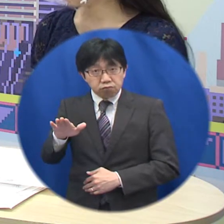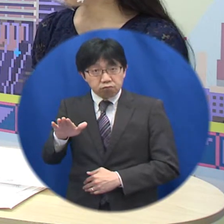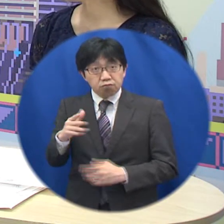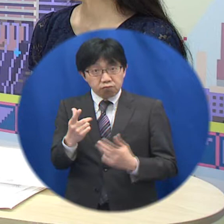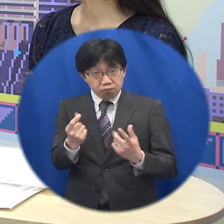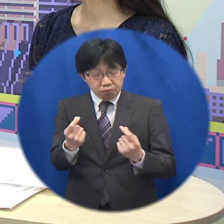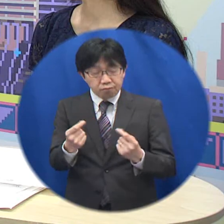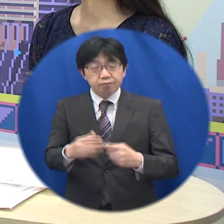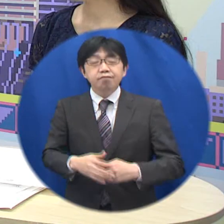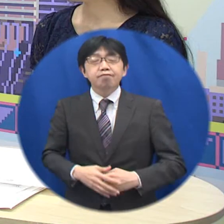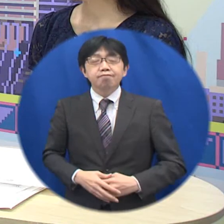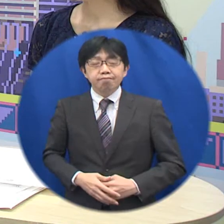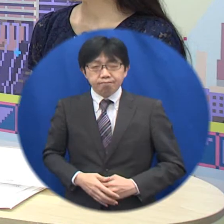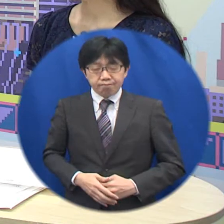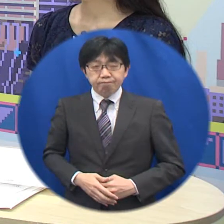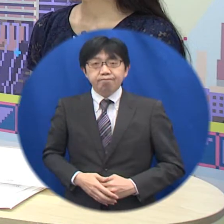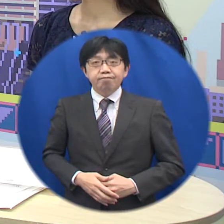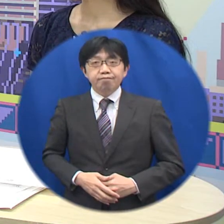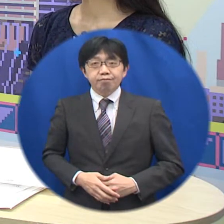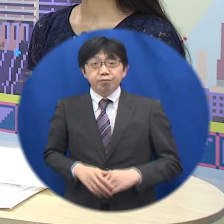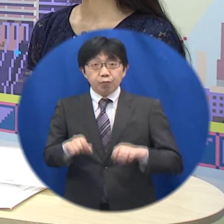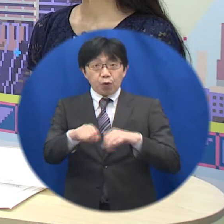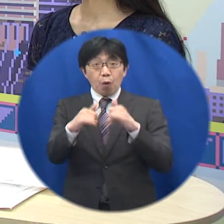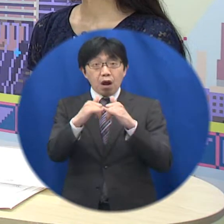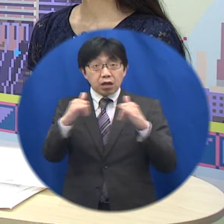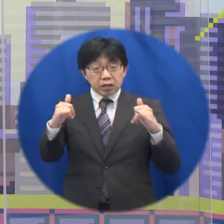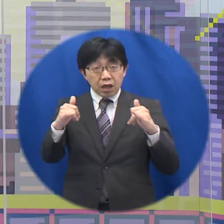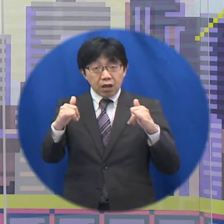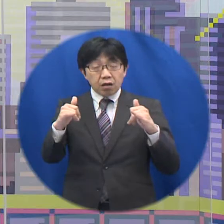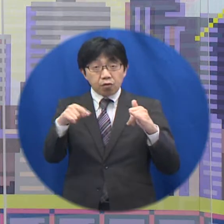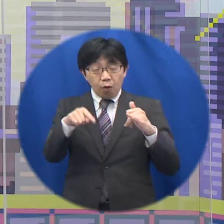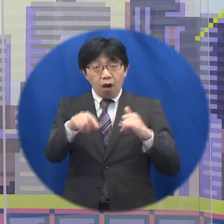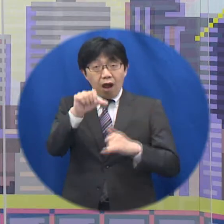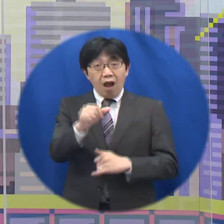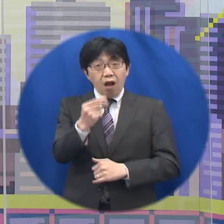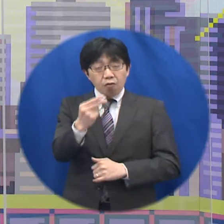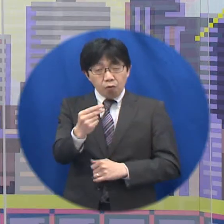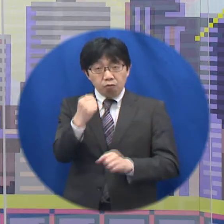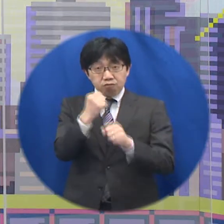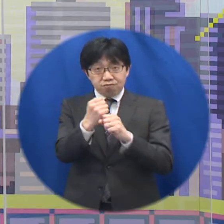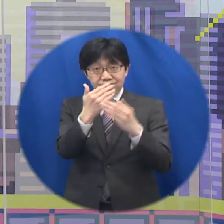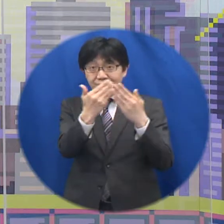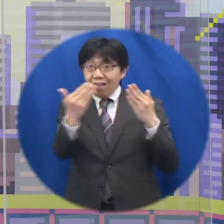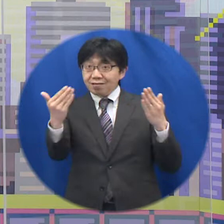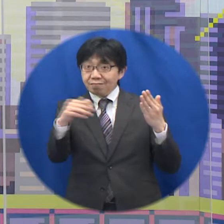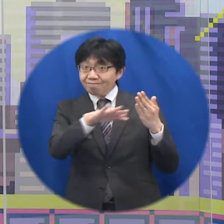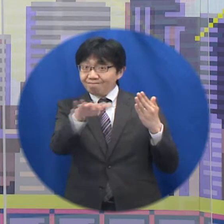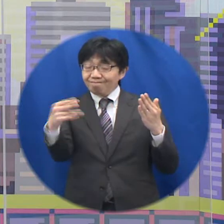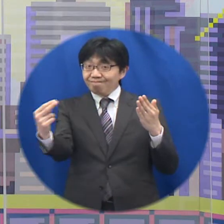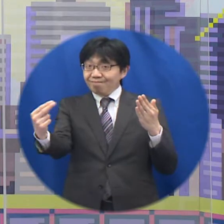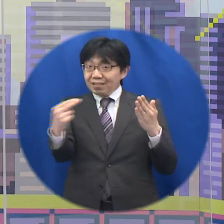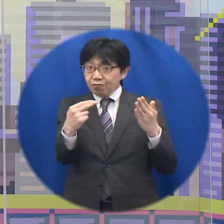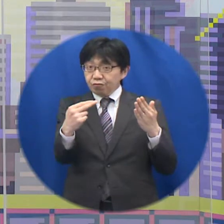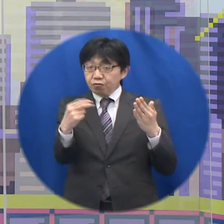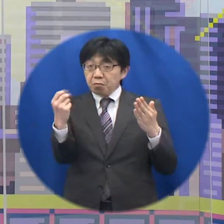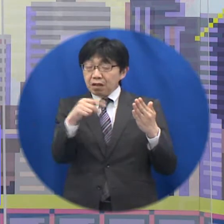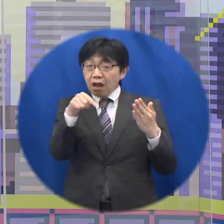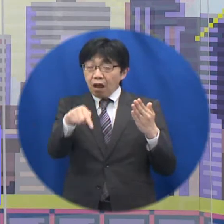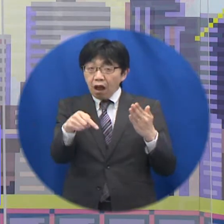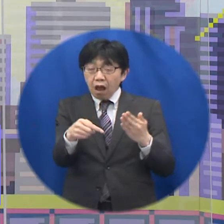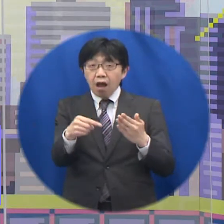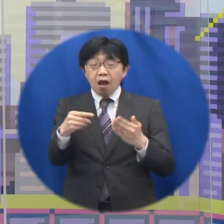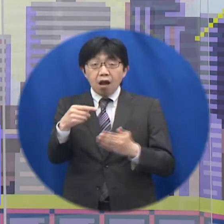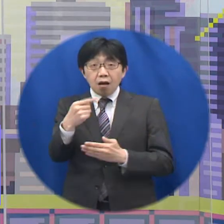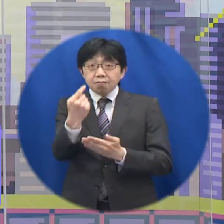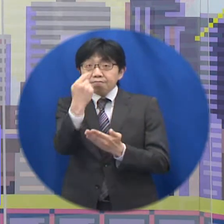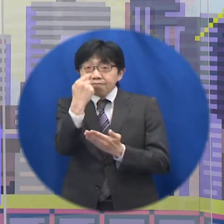ですよね。 はい、障害のある方の作品を展示したり、作品の制作をするための教室を開催